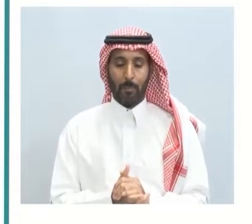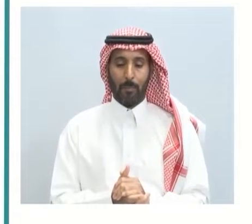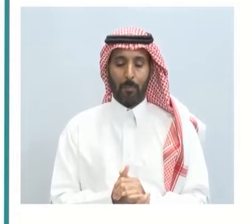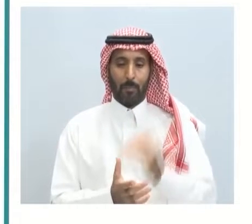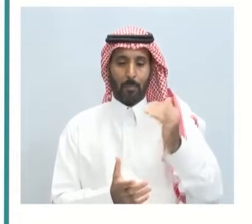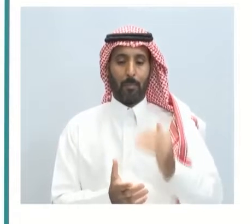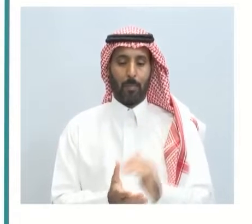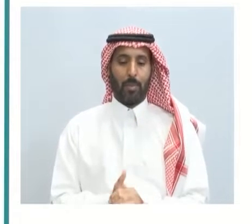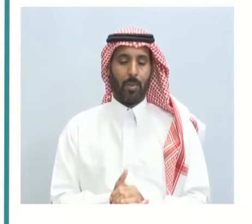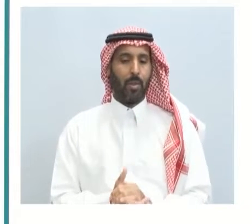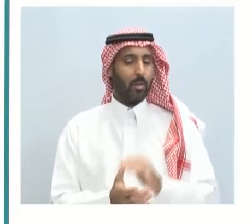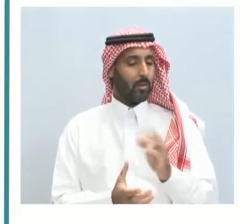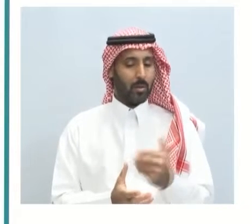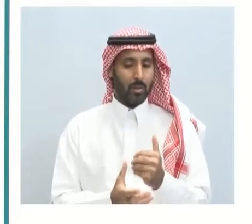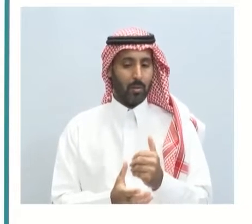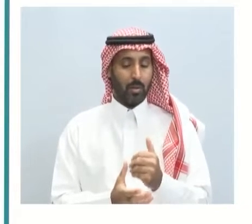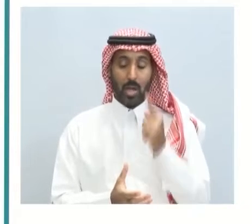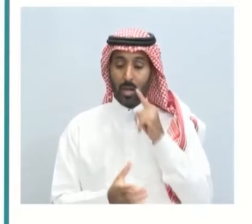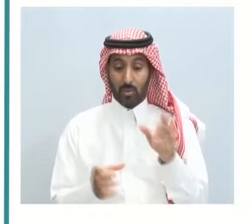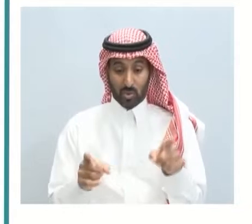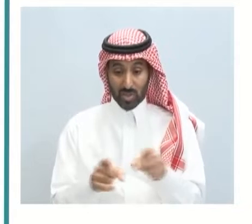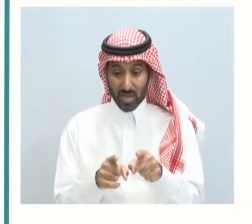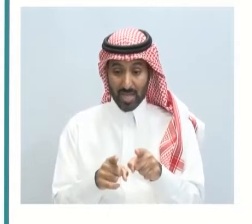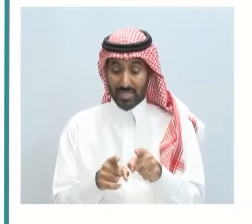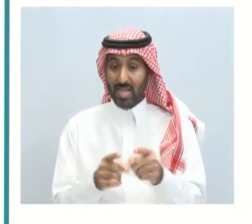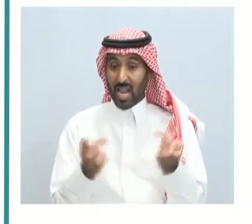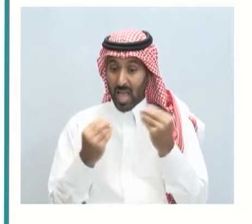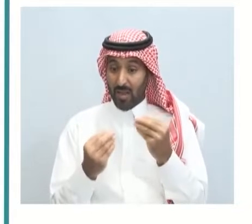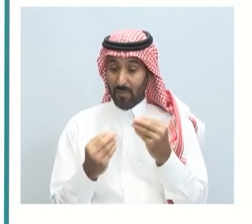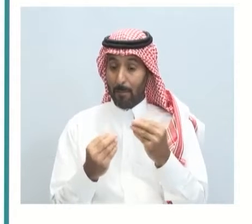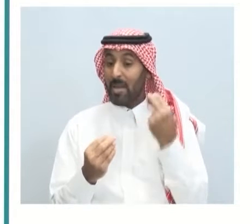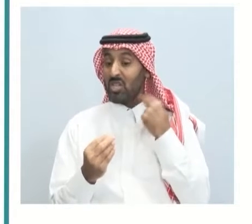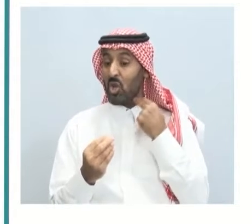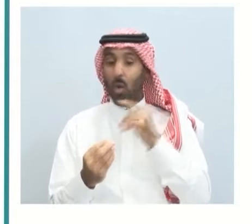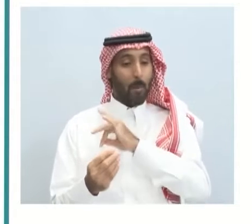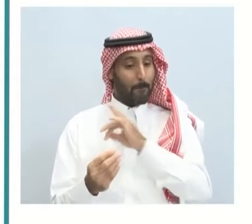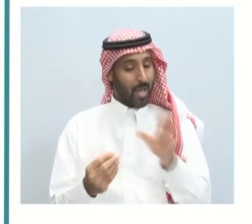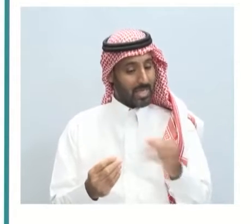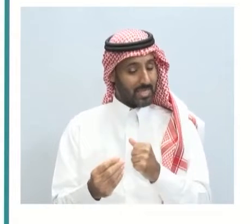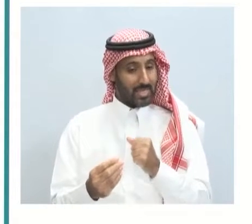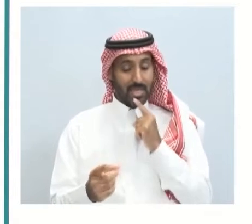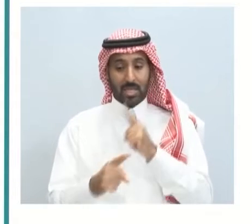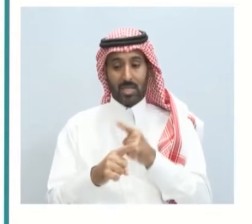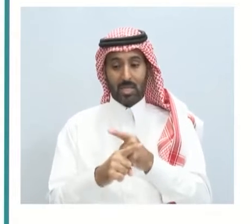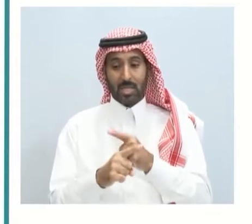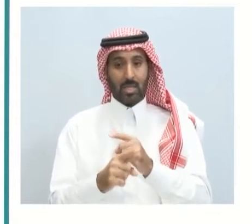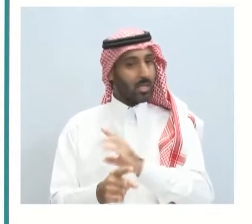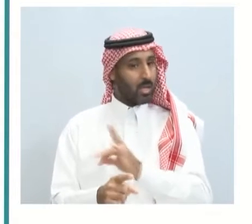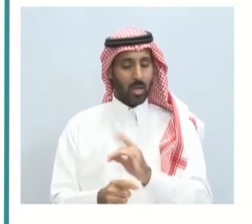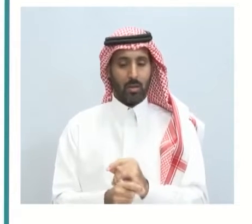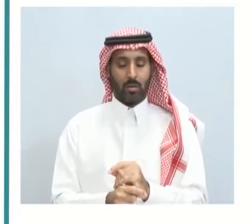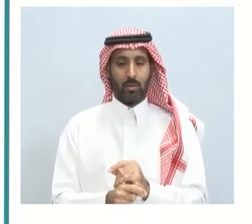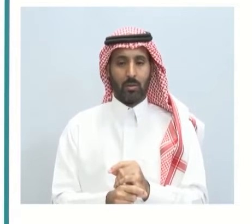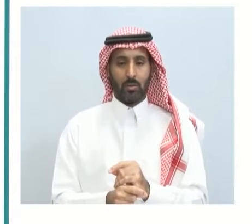والتقنيه لا ينحر لا ينحصر العلم في حصه العلوم والمعلم وبعض المصطلحات